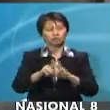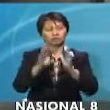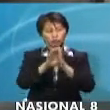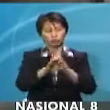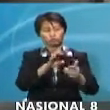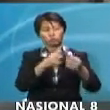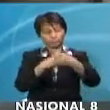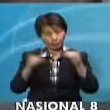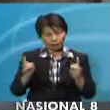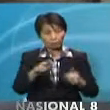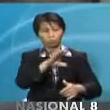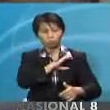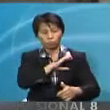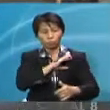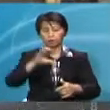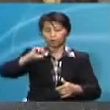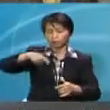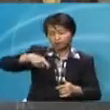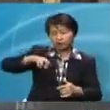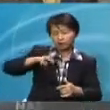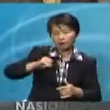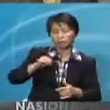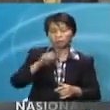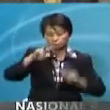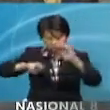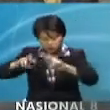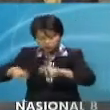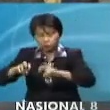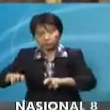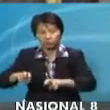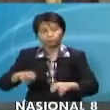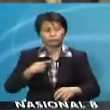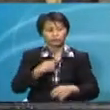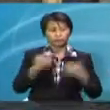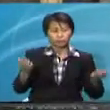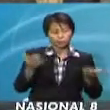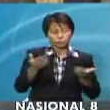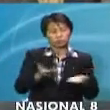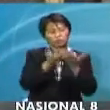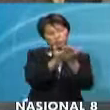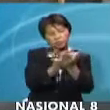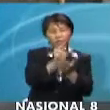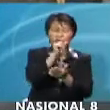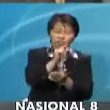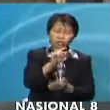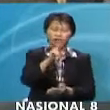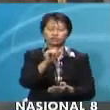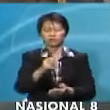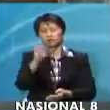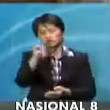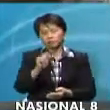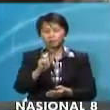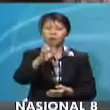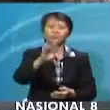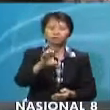polis, SPRM, macam tu saja. Jadi kita di sini sebenarnya sedikit-sedikit kita cadangkan RCI, kita sedikit cadangkan